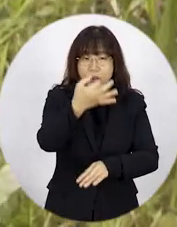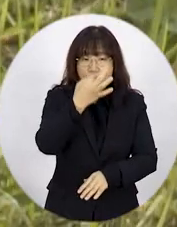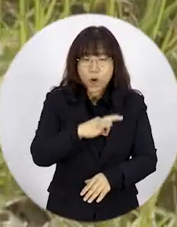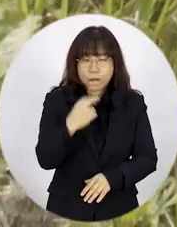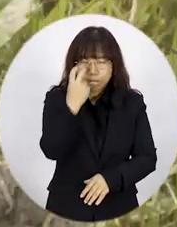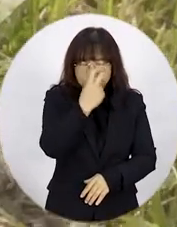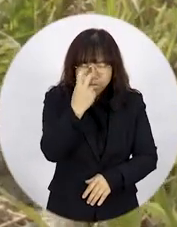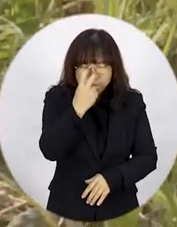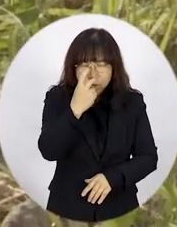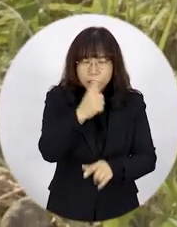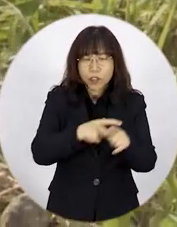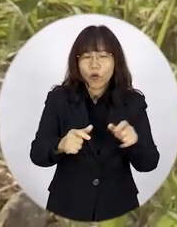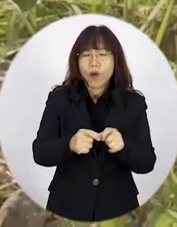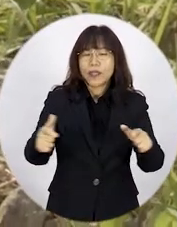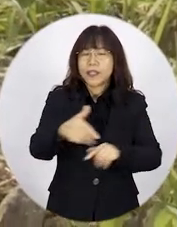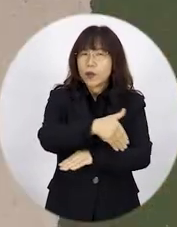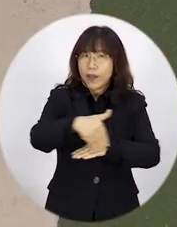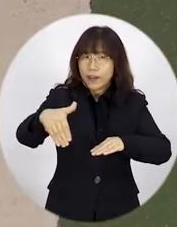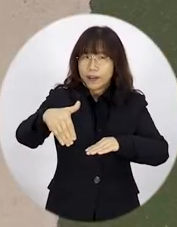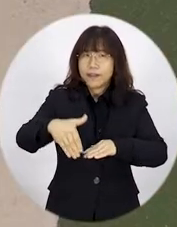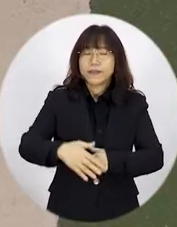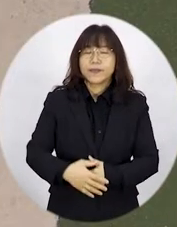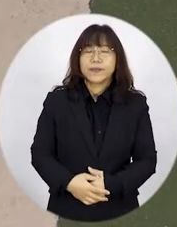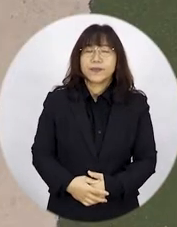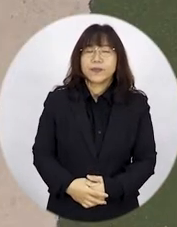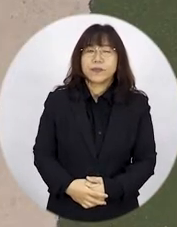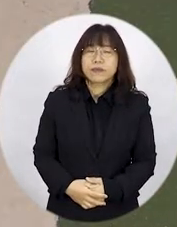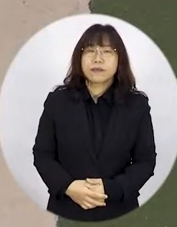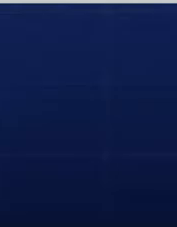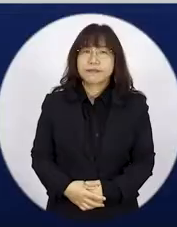효과를 검토해 서비스를 확대할 방침입니다.